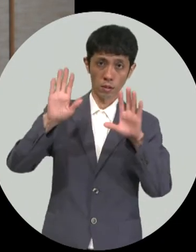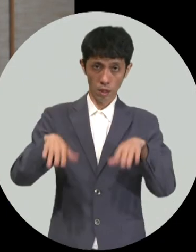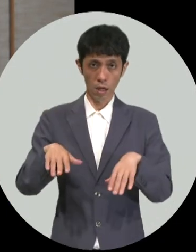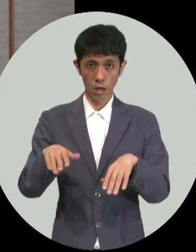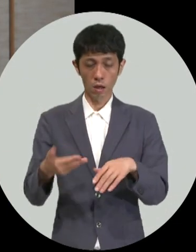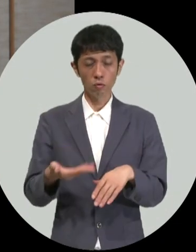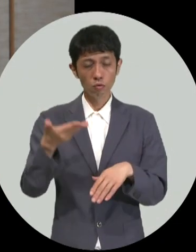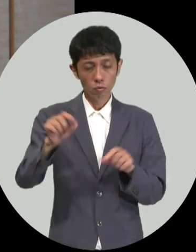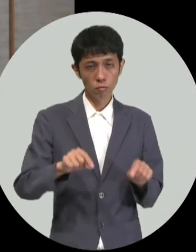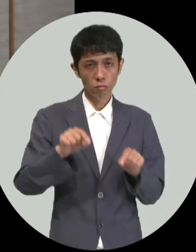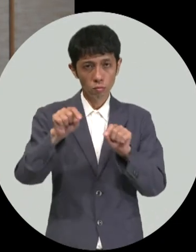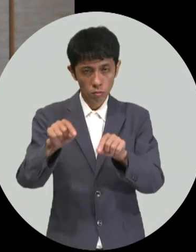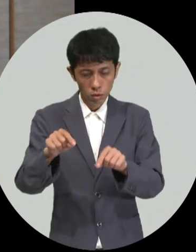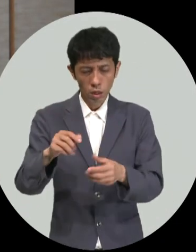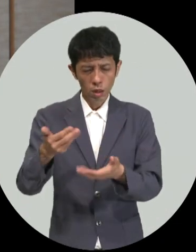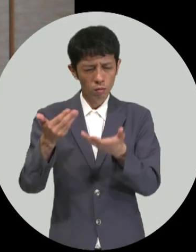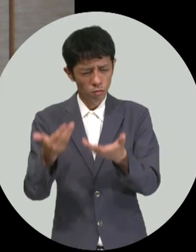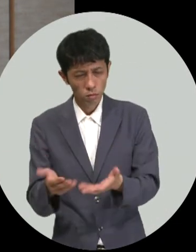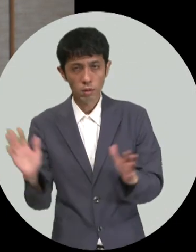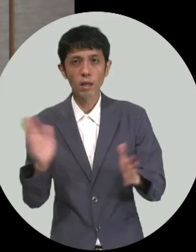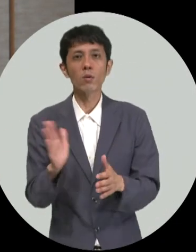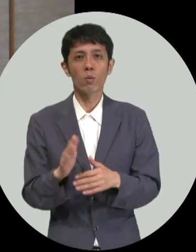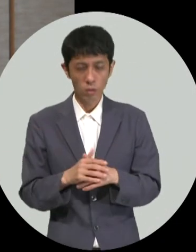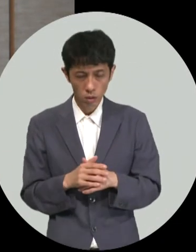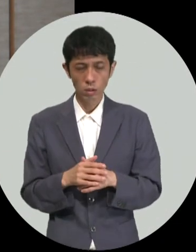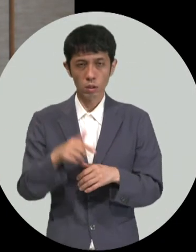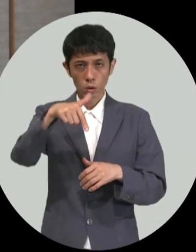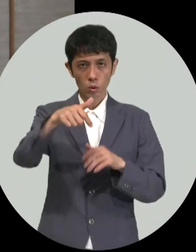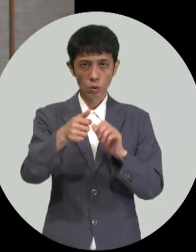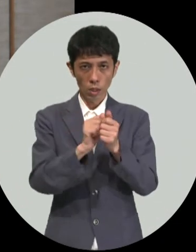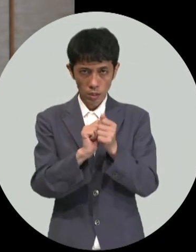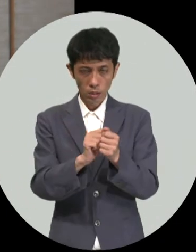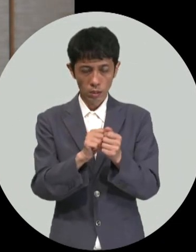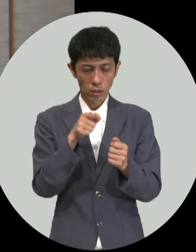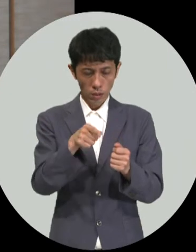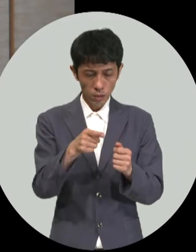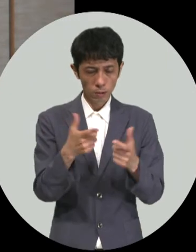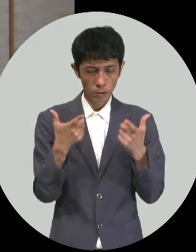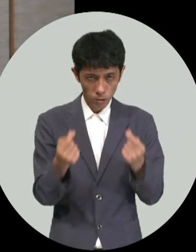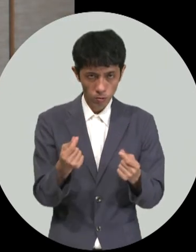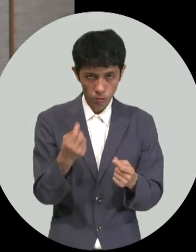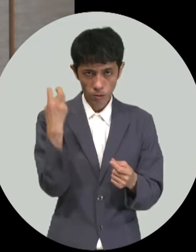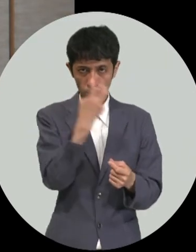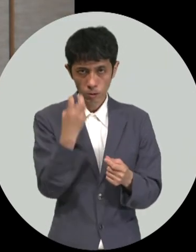過度とならぬよう、引き続き負債残高の適正な管理に